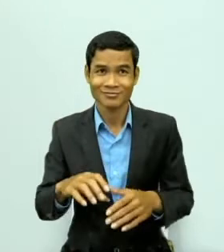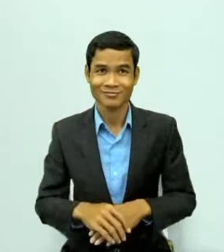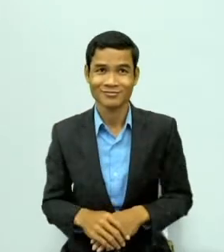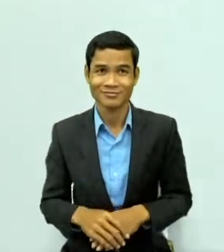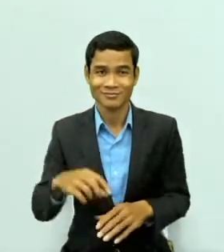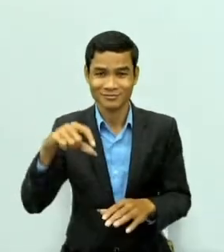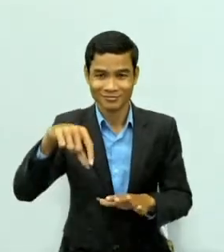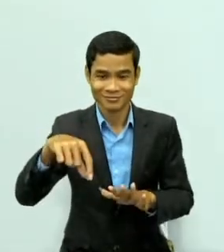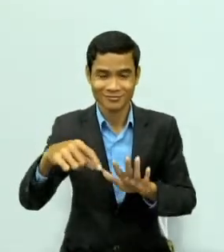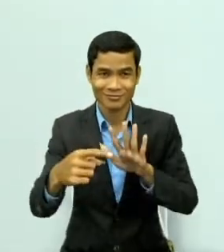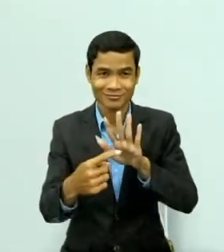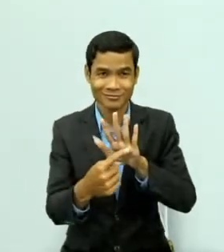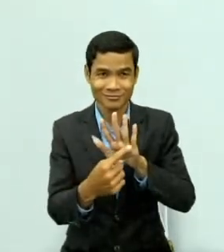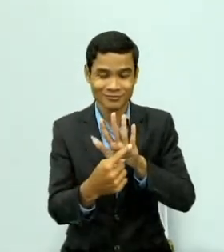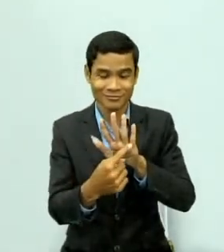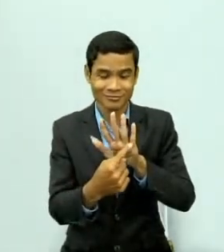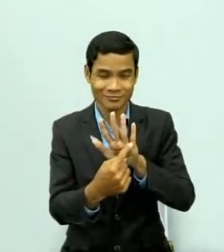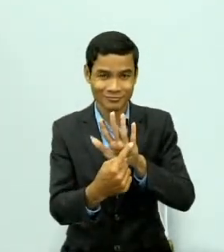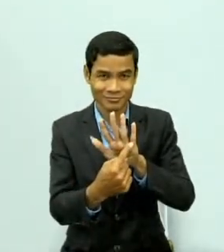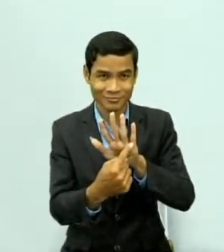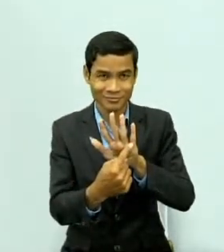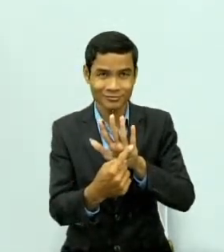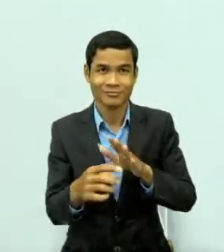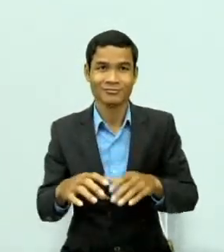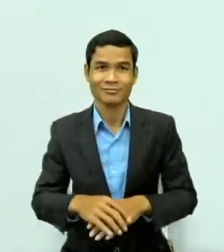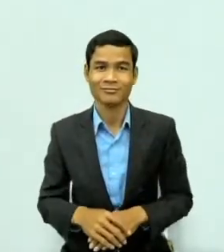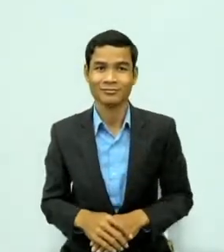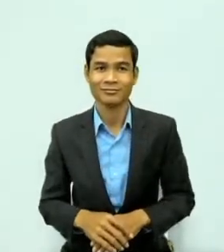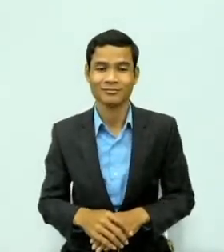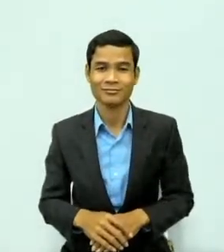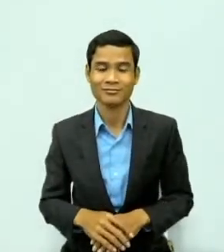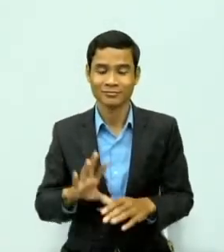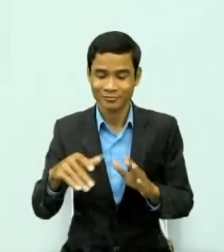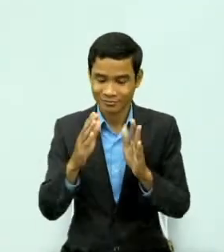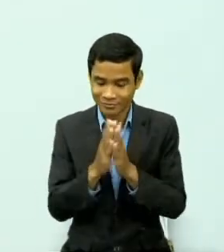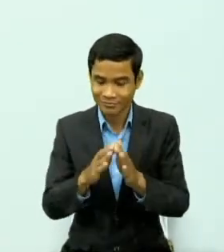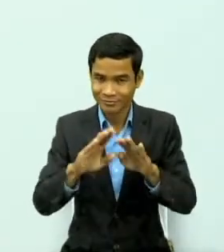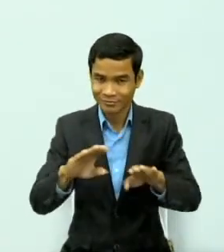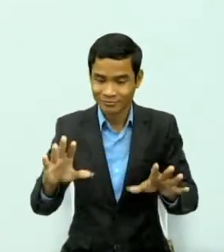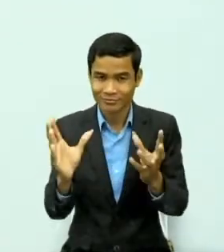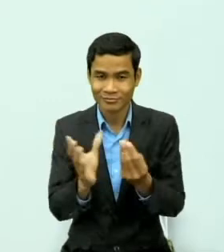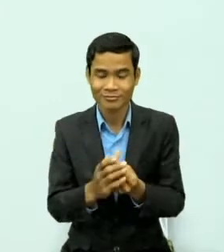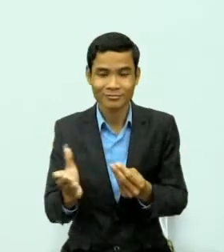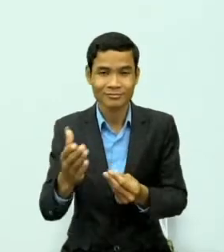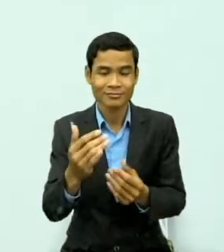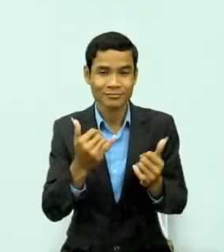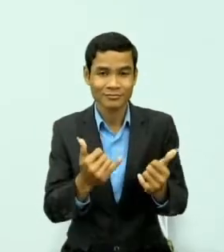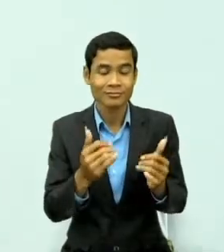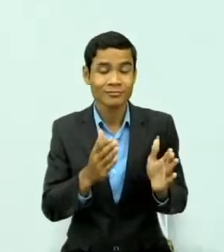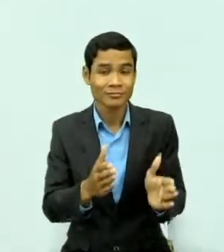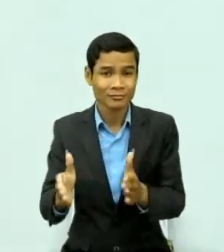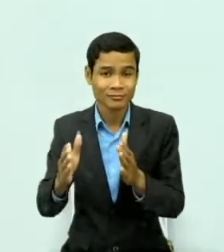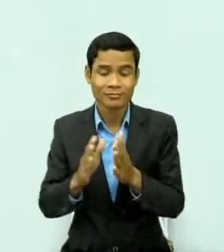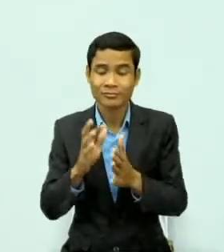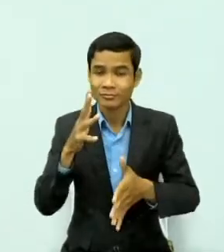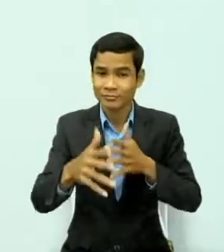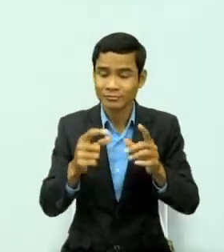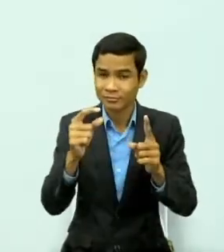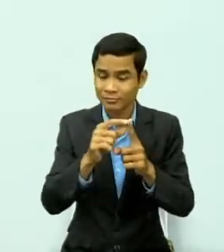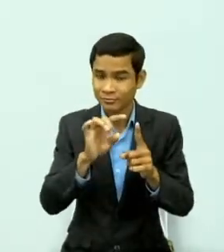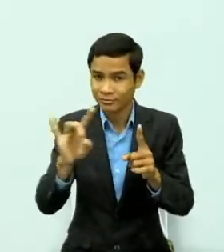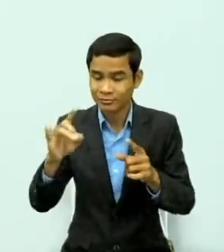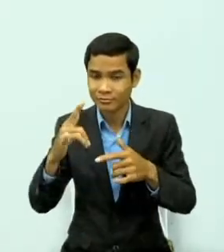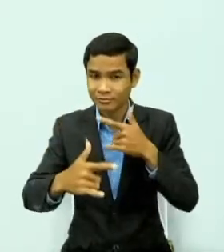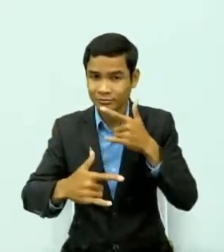កអឺកើអរគុណកូនកូនឥឡូវកូនកូនត្រៀមខ្លួនអានជាងជាបន្តបន្ទាប់ដោយ